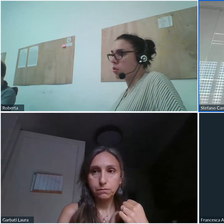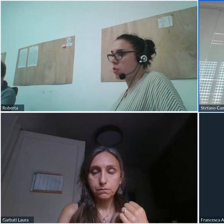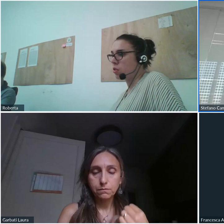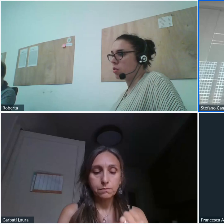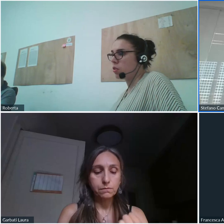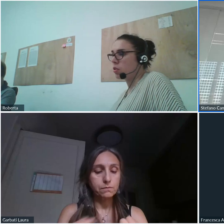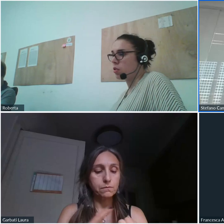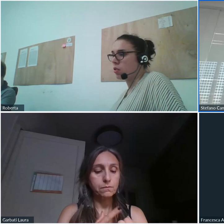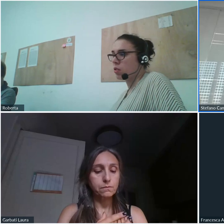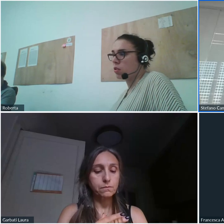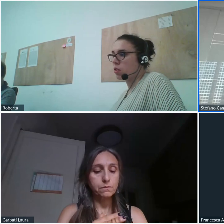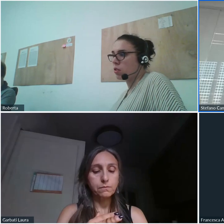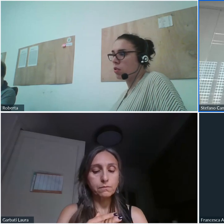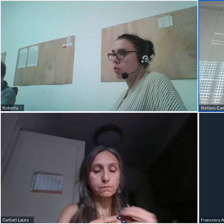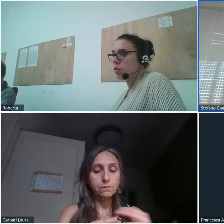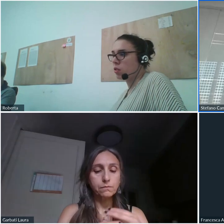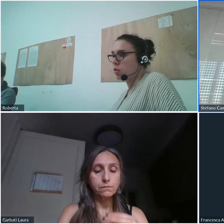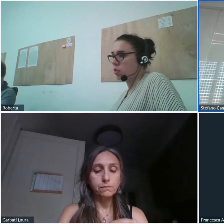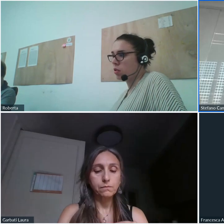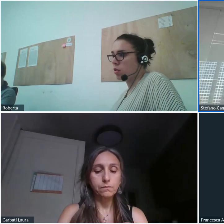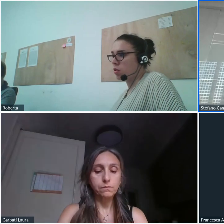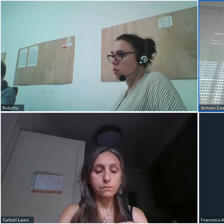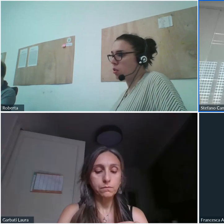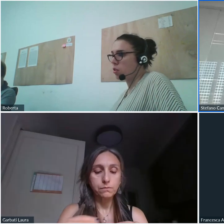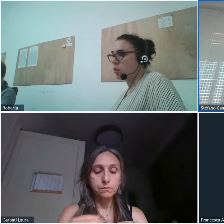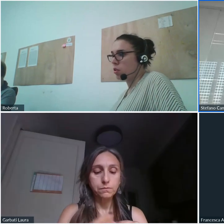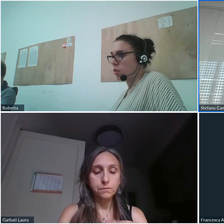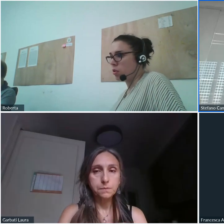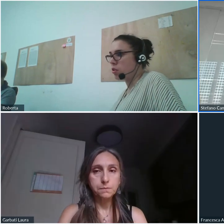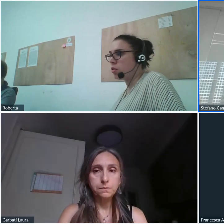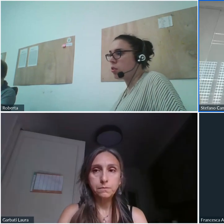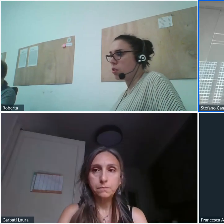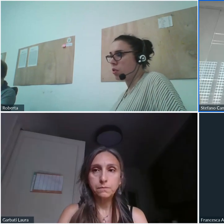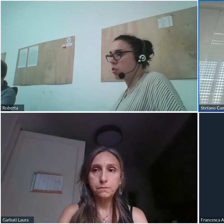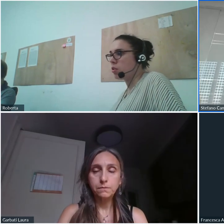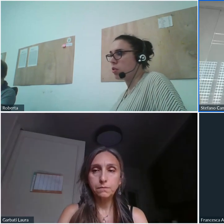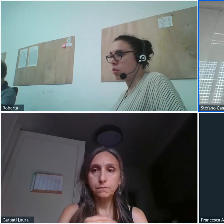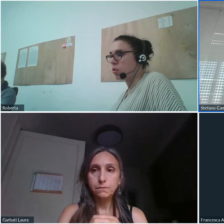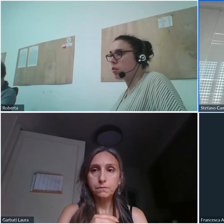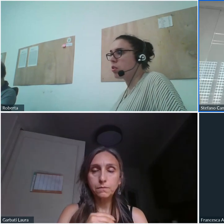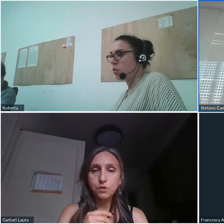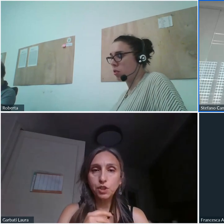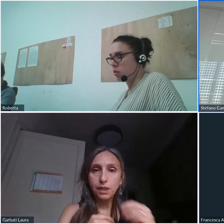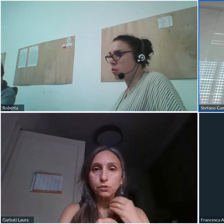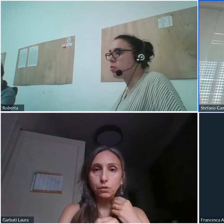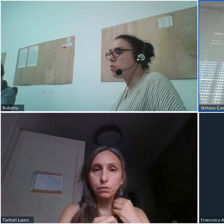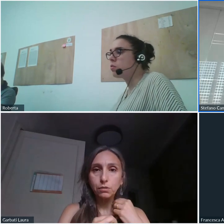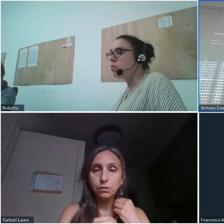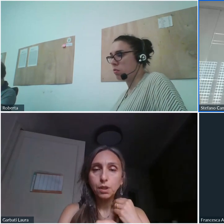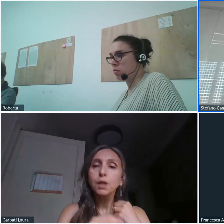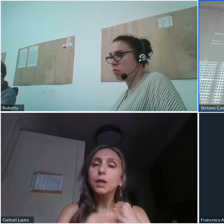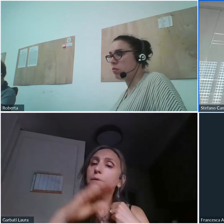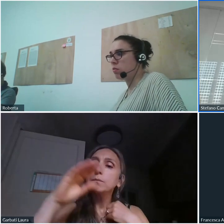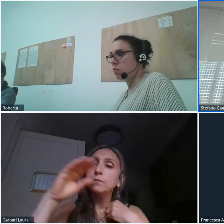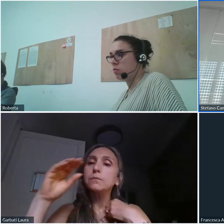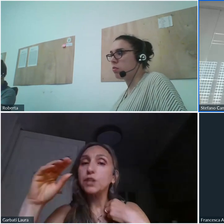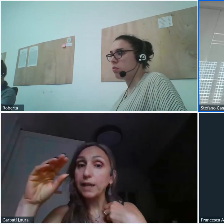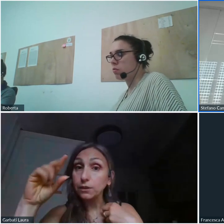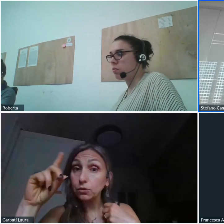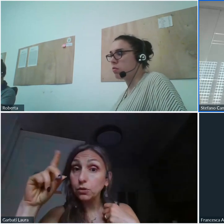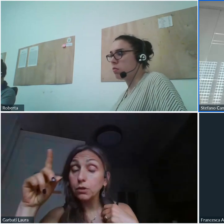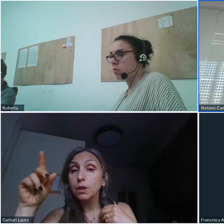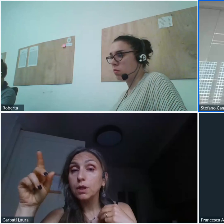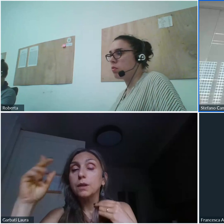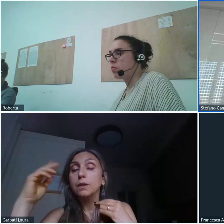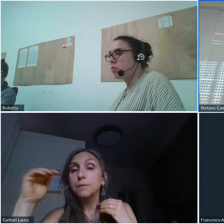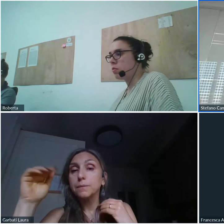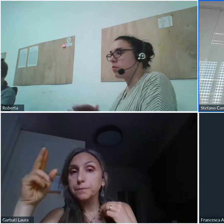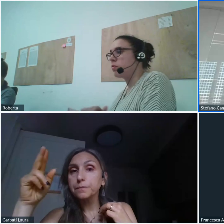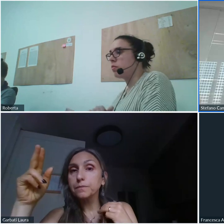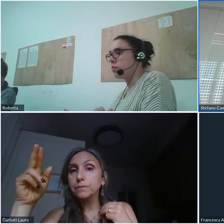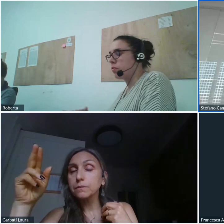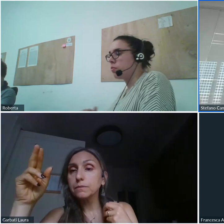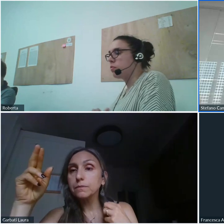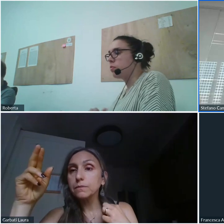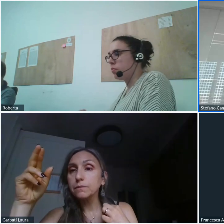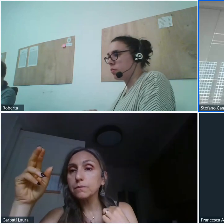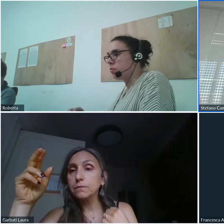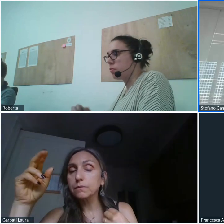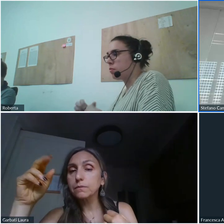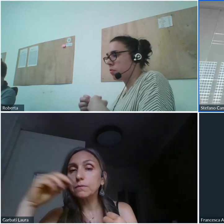l'hai fatto per me, facciamo che lo mettiamo per esempio nel tuo repository e quindi ci pensi tu. Quindi a maggior ragione